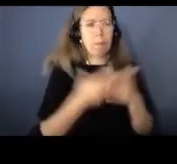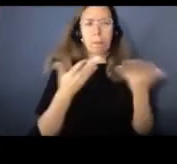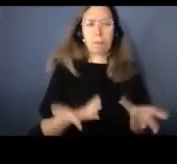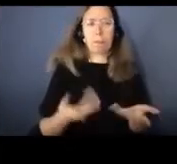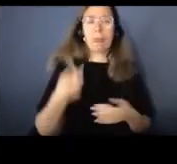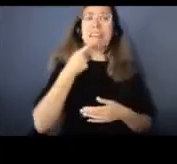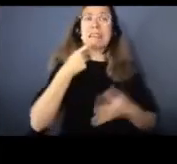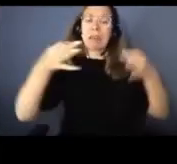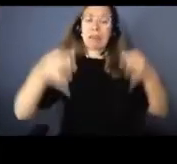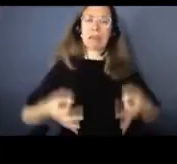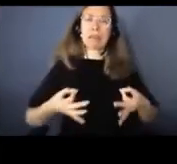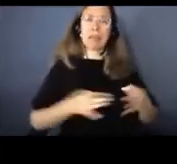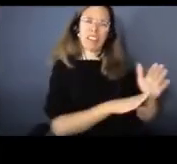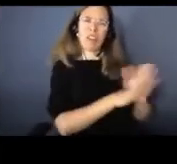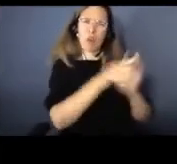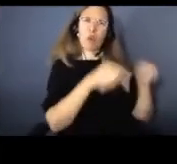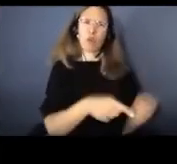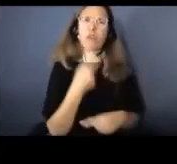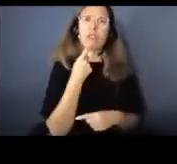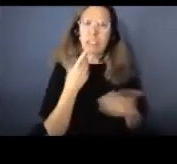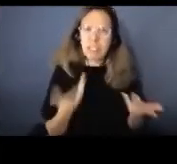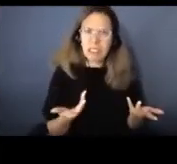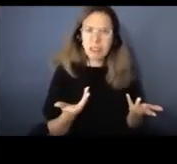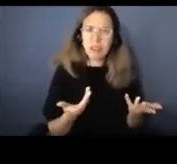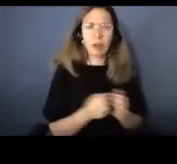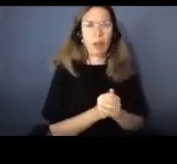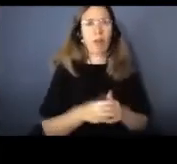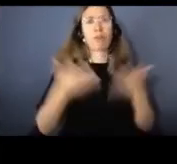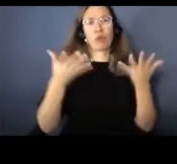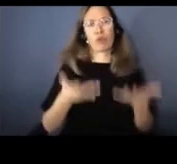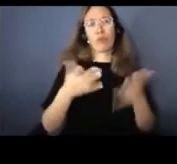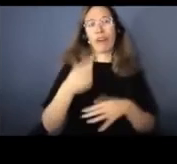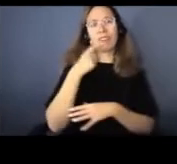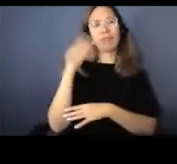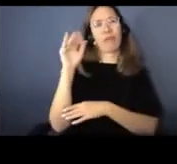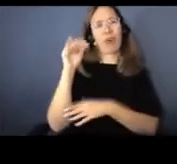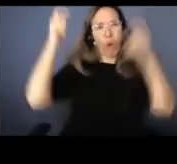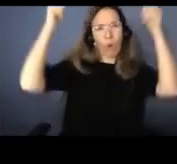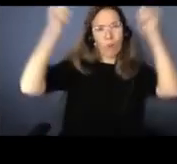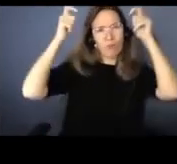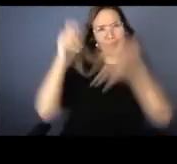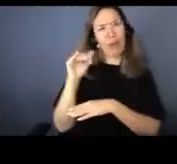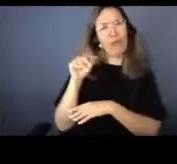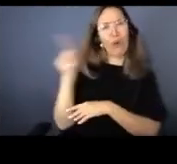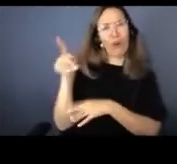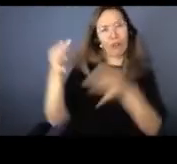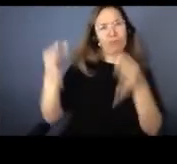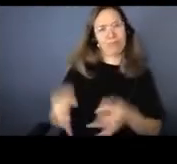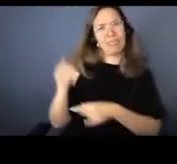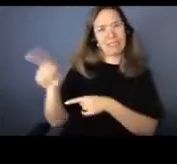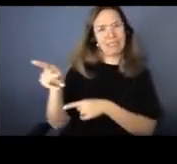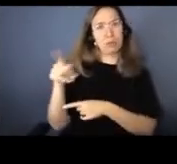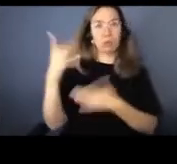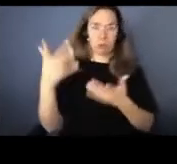qui décide de cette évolution-là. Eh bien, c'est surtout les procureurs de la couronne qui, eux, ont la prérogative